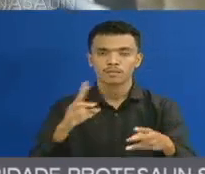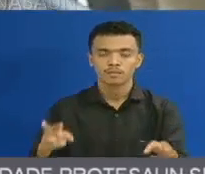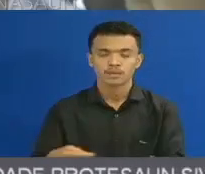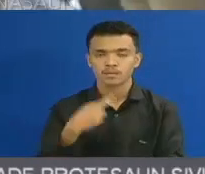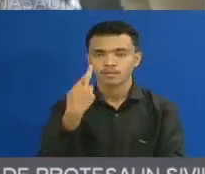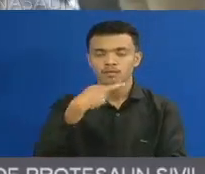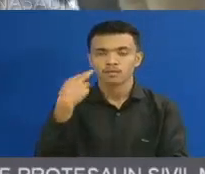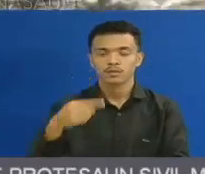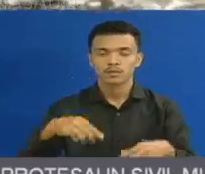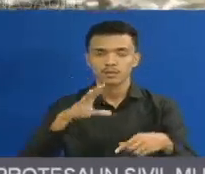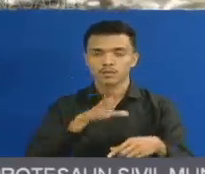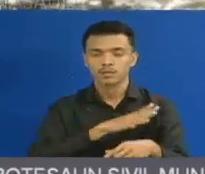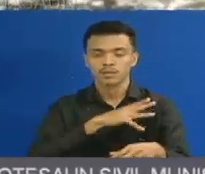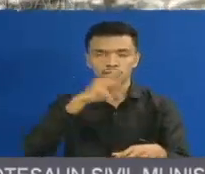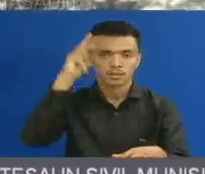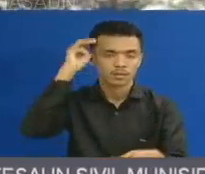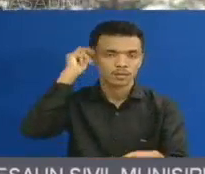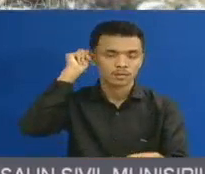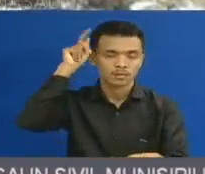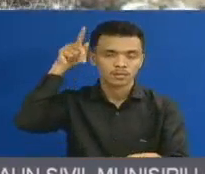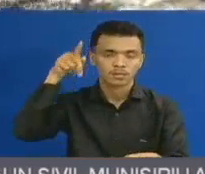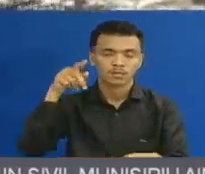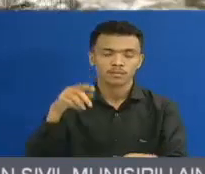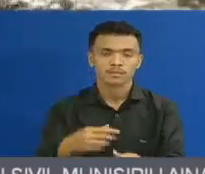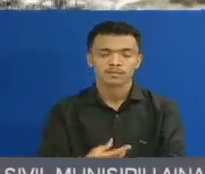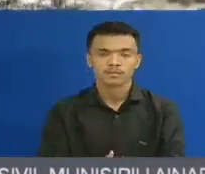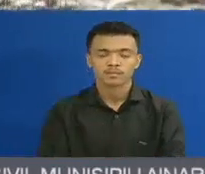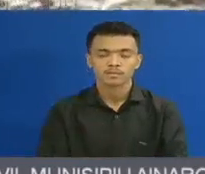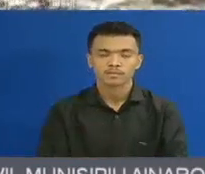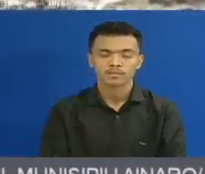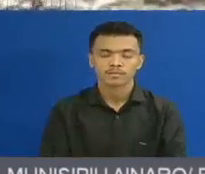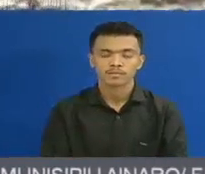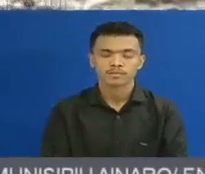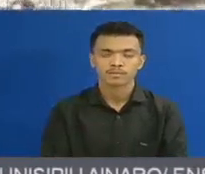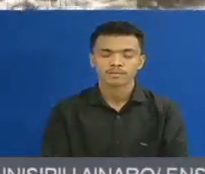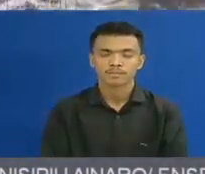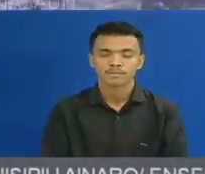hei intervensan si Ministero Agricultura, Pecuária, Pescas, non Floresta. Napoleon Xavier ba RTTeli.